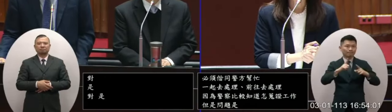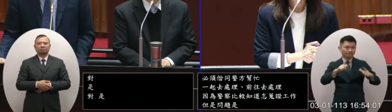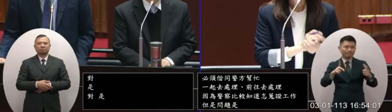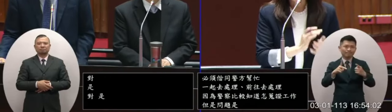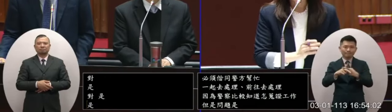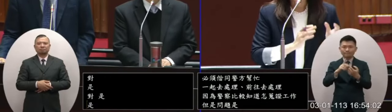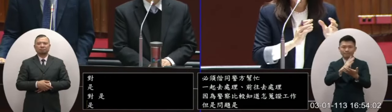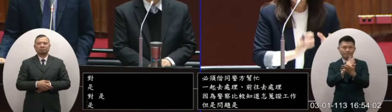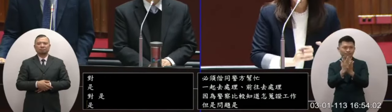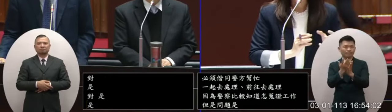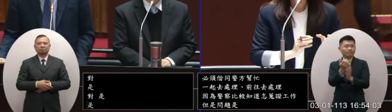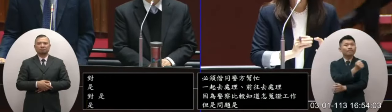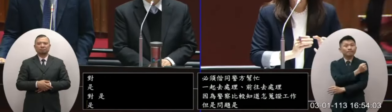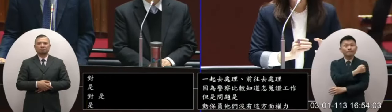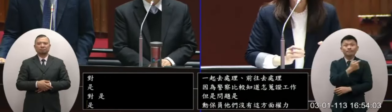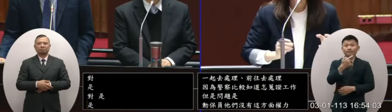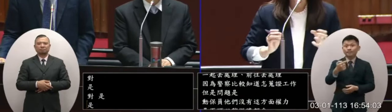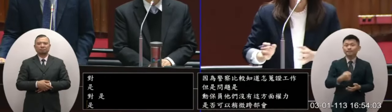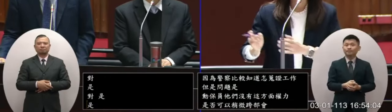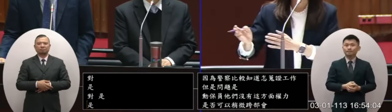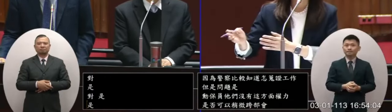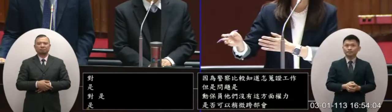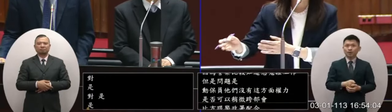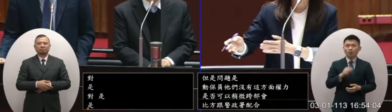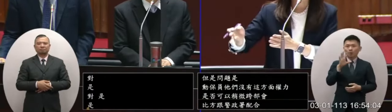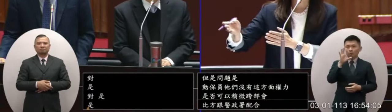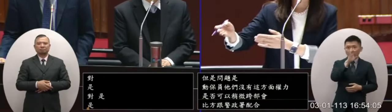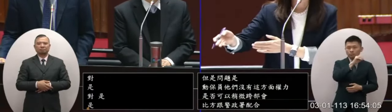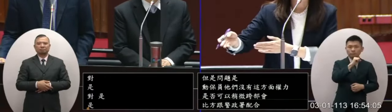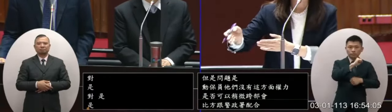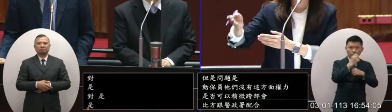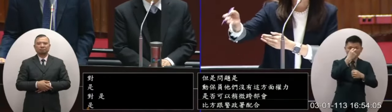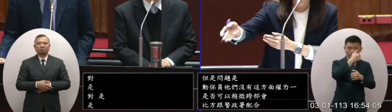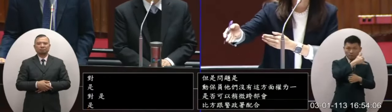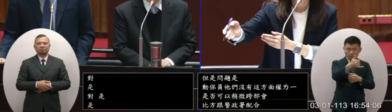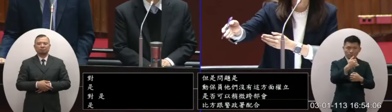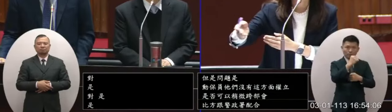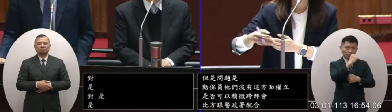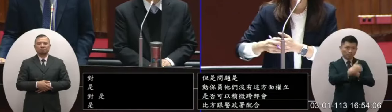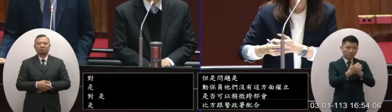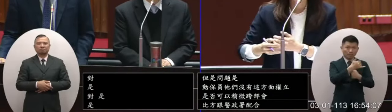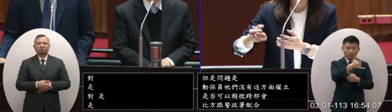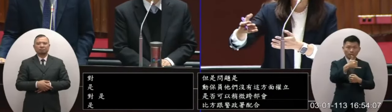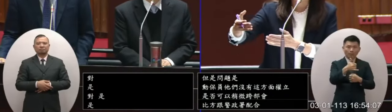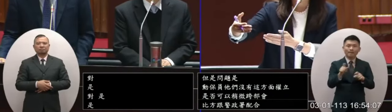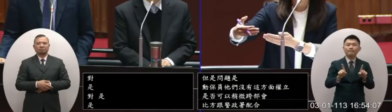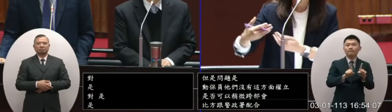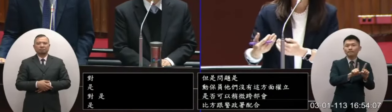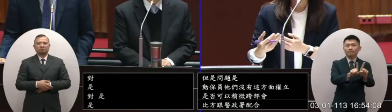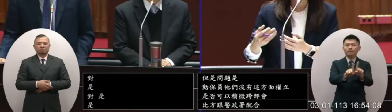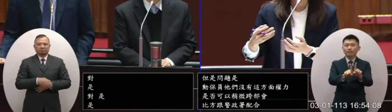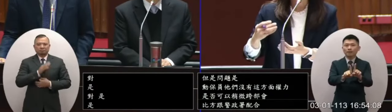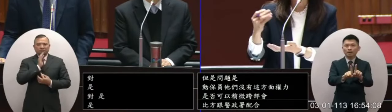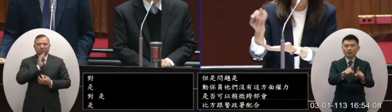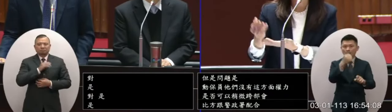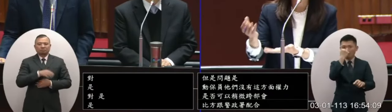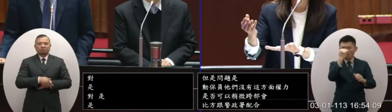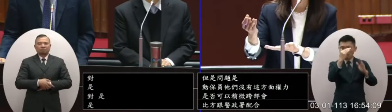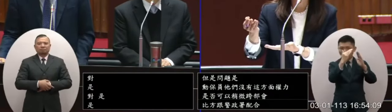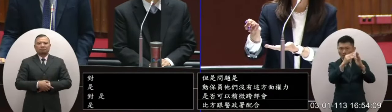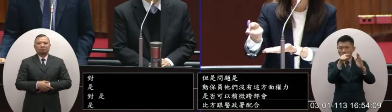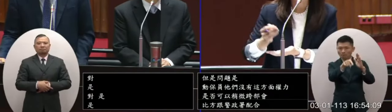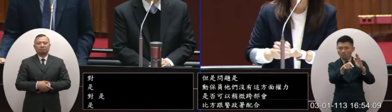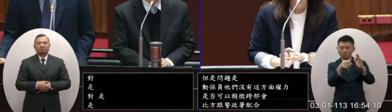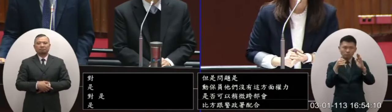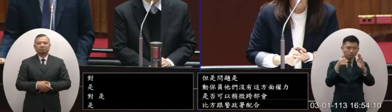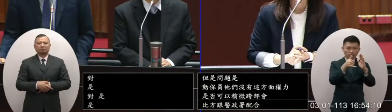很辛苦，有时候他们不见得能够协助这些动检员或动保员前往行为人的家里去做